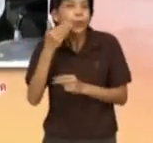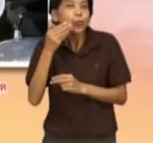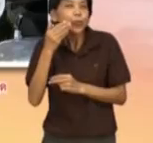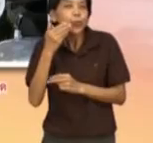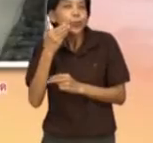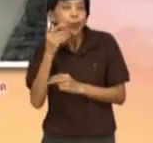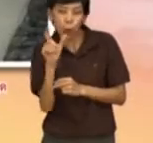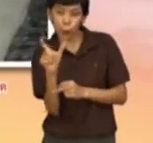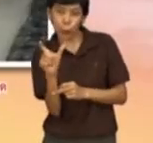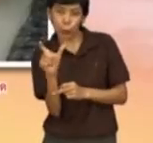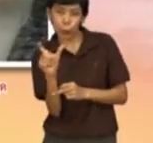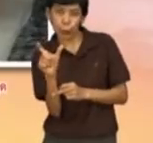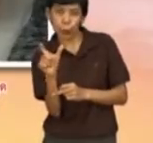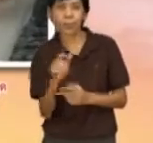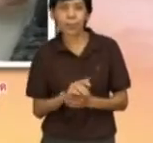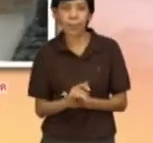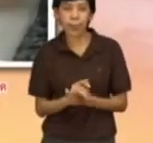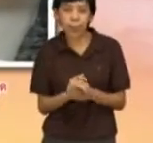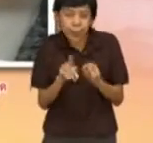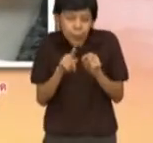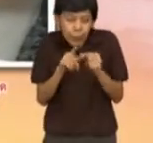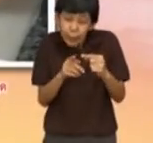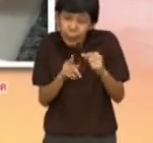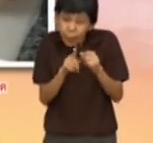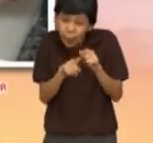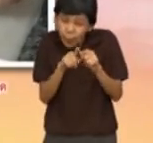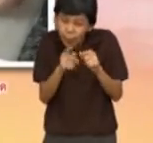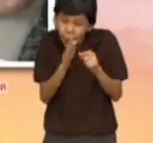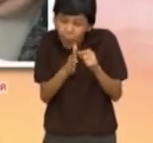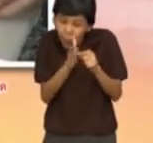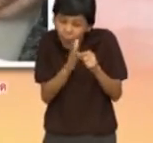แดงสวยจังเลยสีสวย